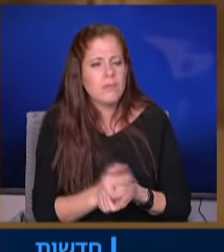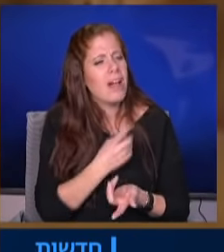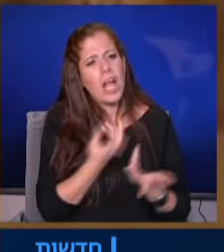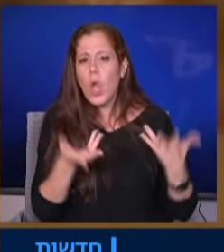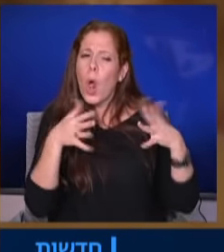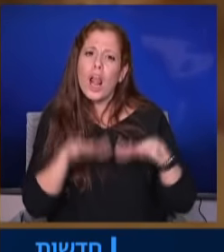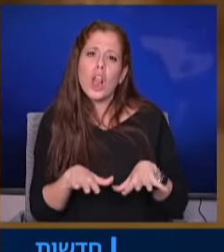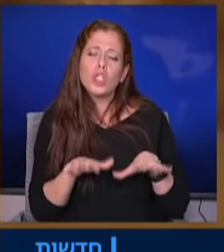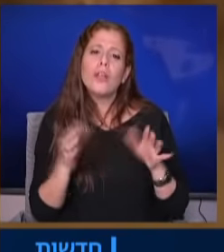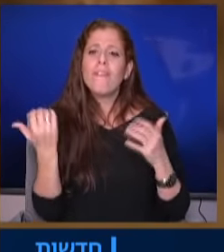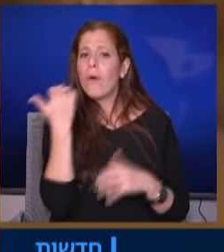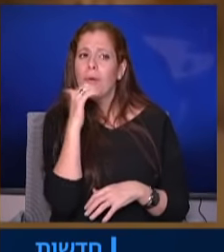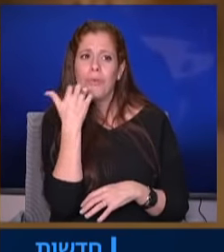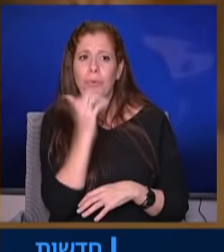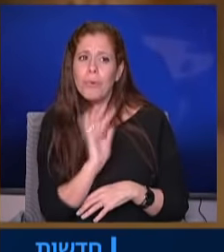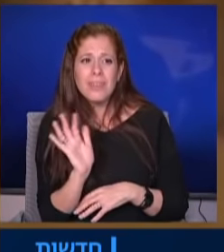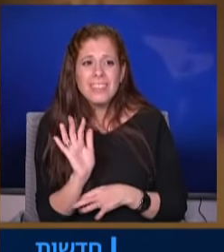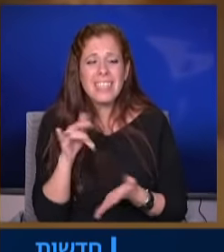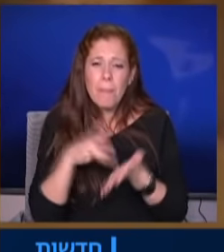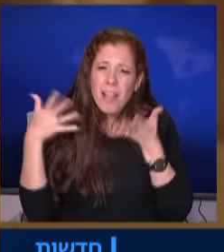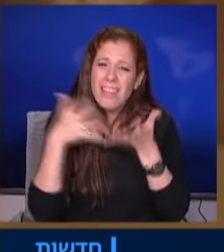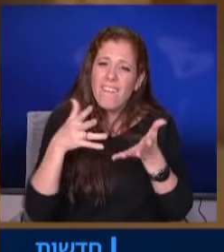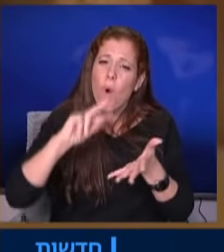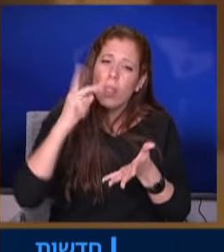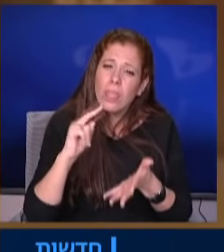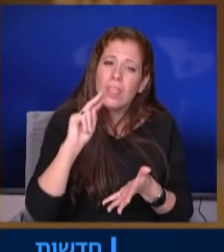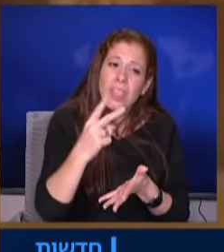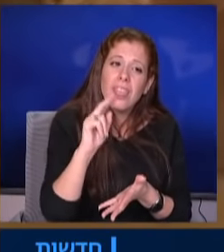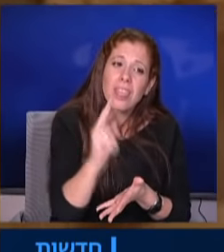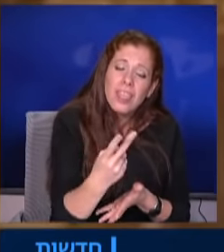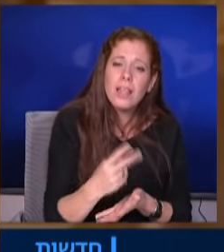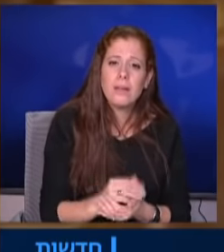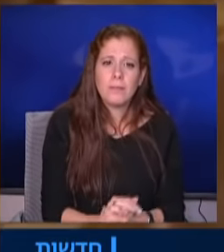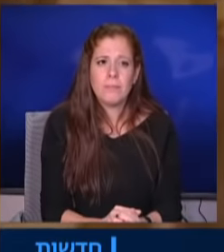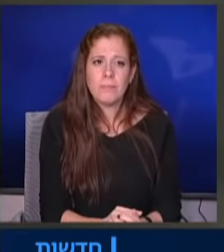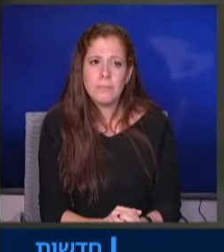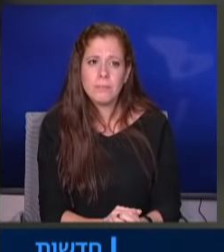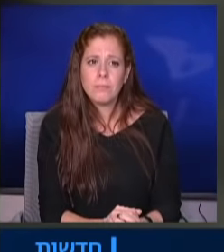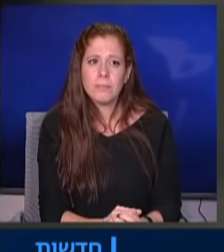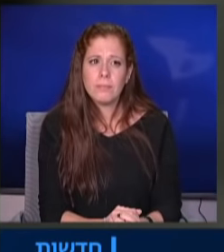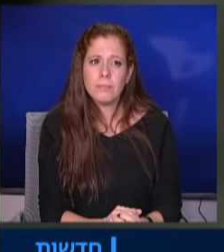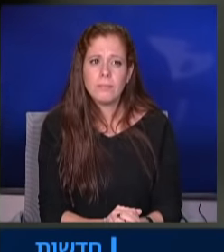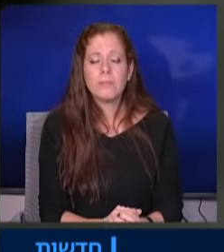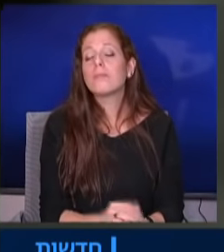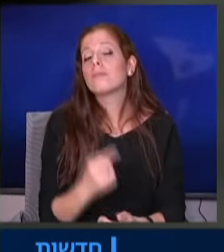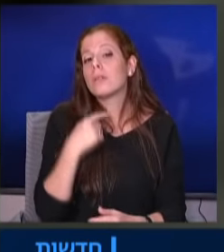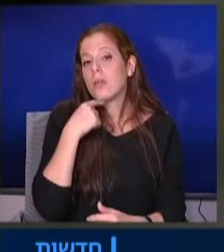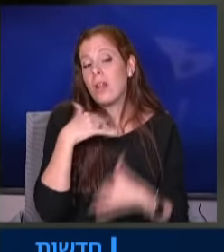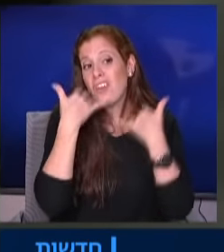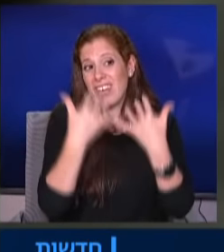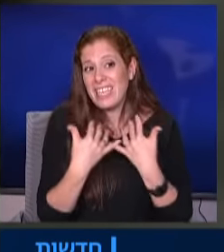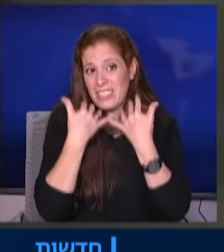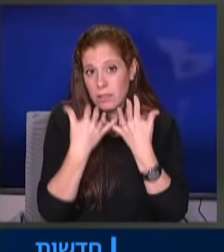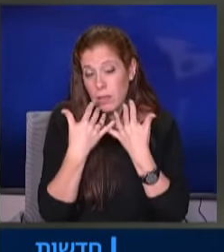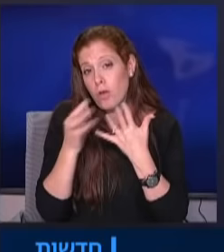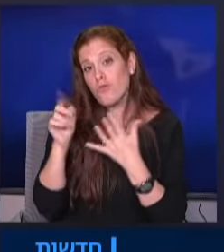עידי, דדהדי להתדעת על מותקרירה. לפי הגרסה של מנגנוני